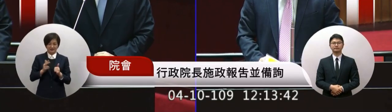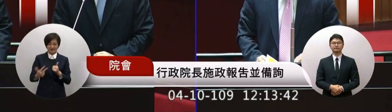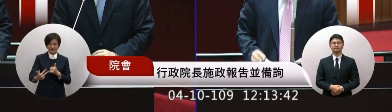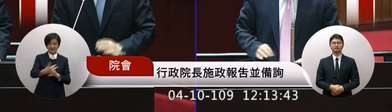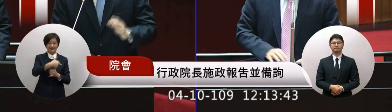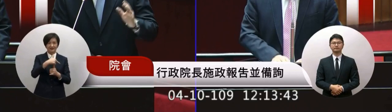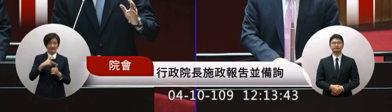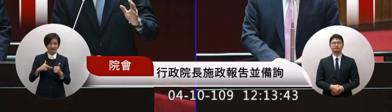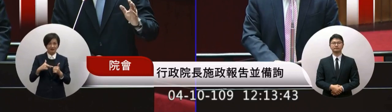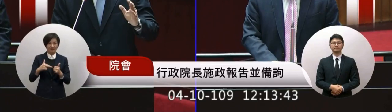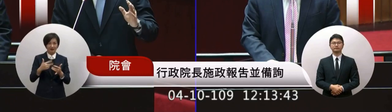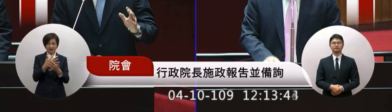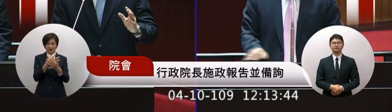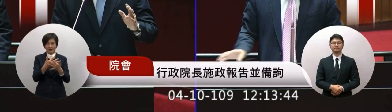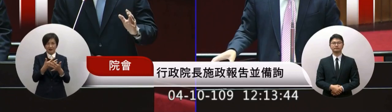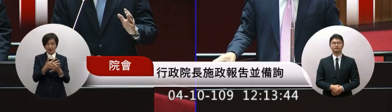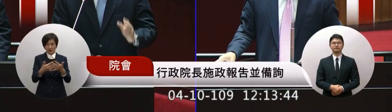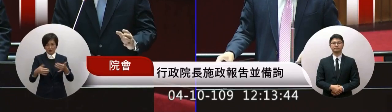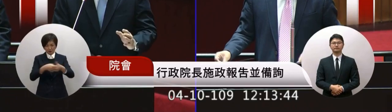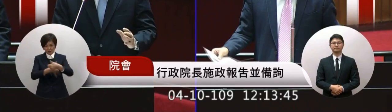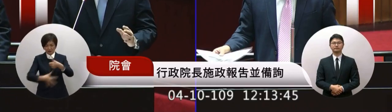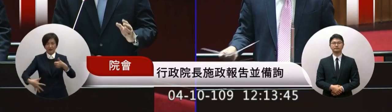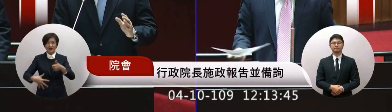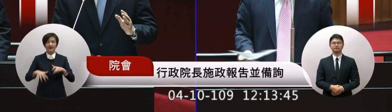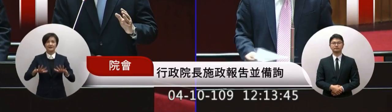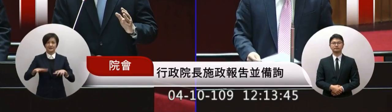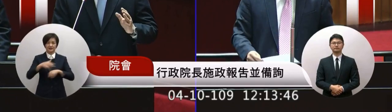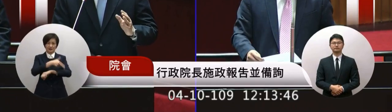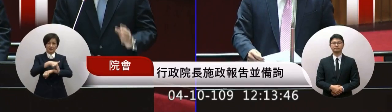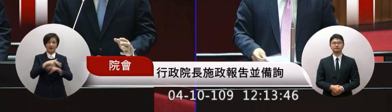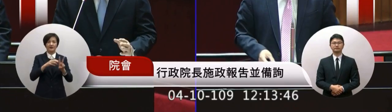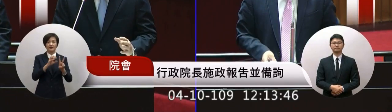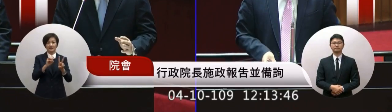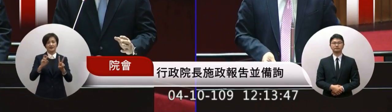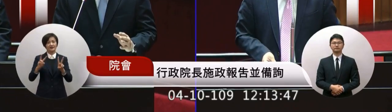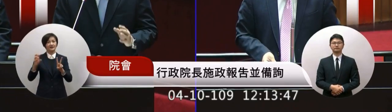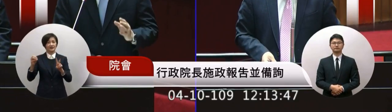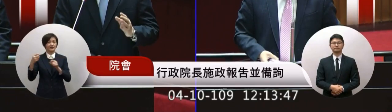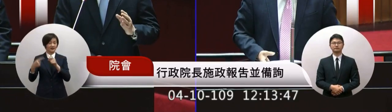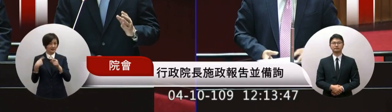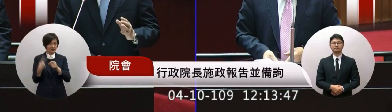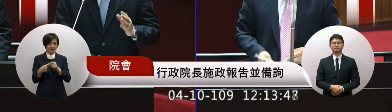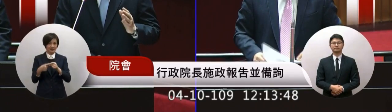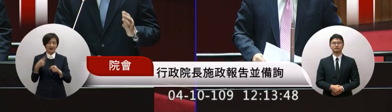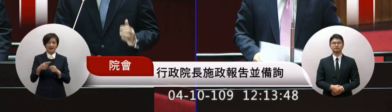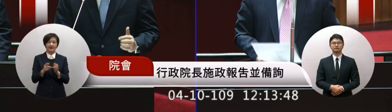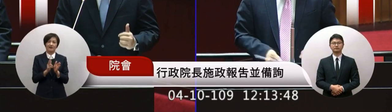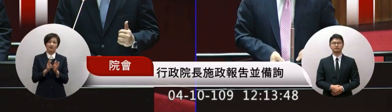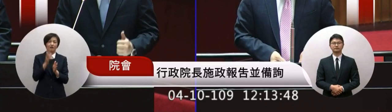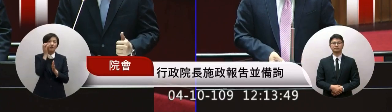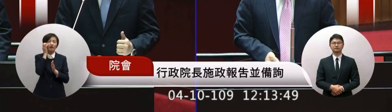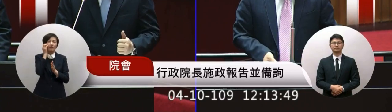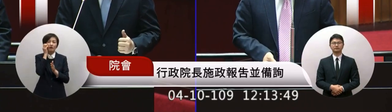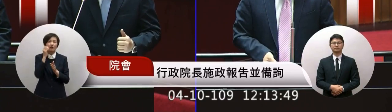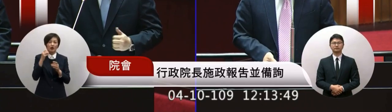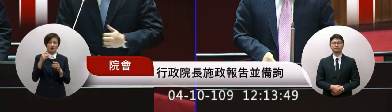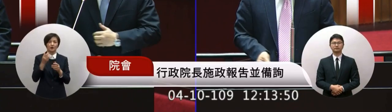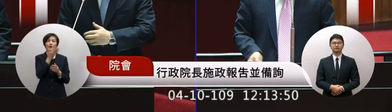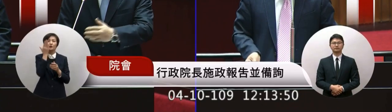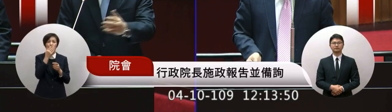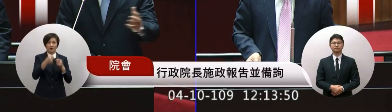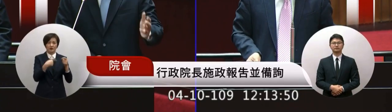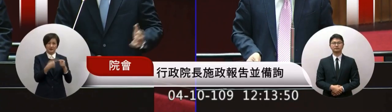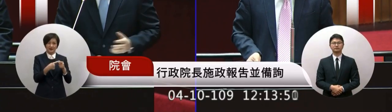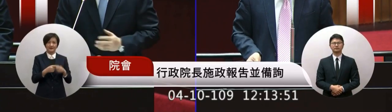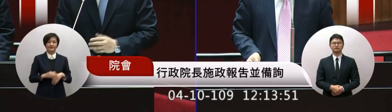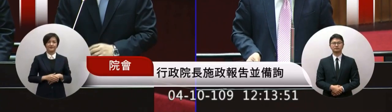网，那我们也在规划2020年是铁道观光旅游年。那铁道也是绿色的交通，它可以串